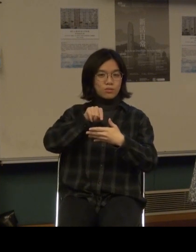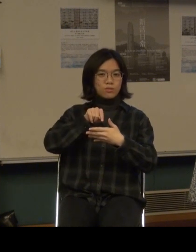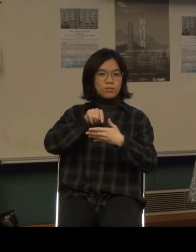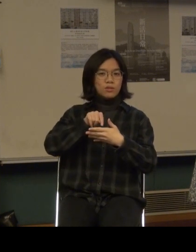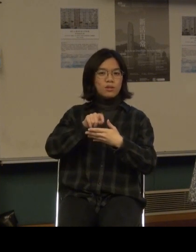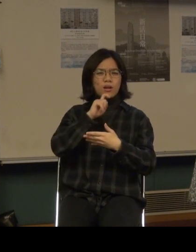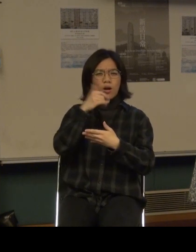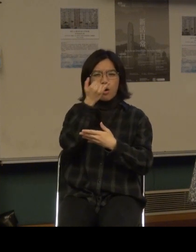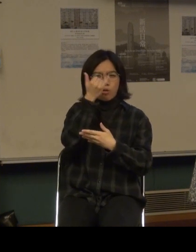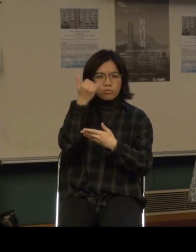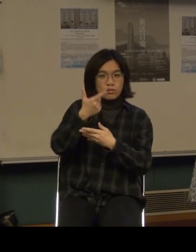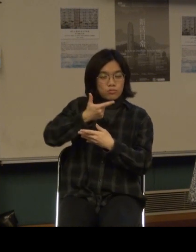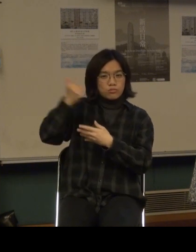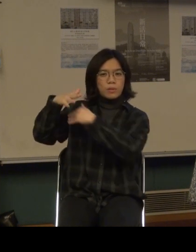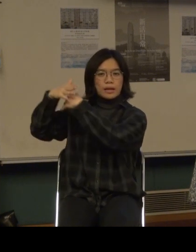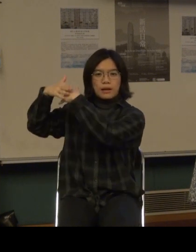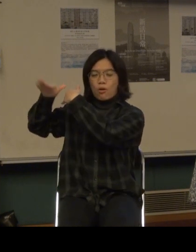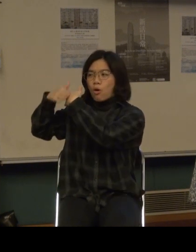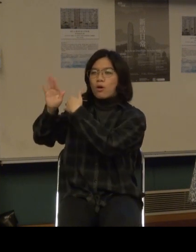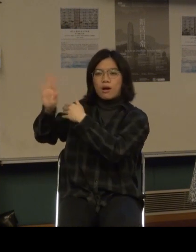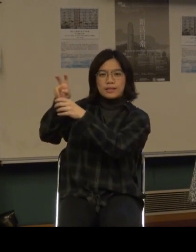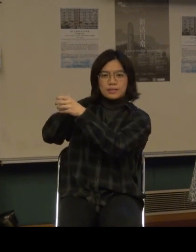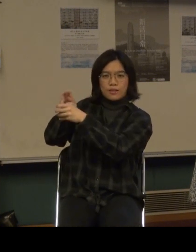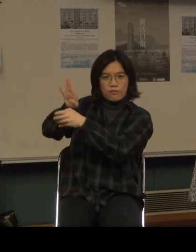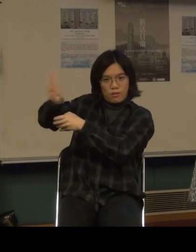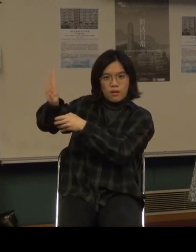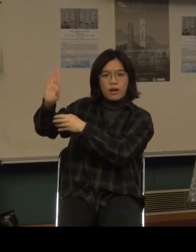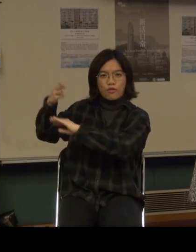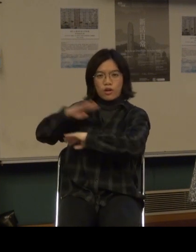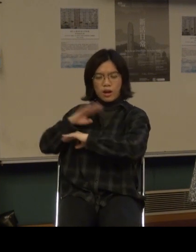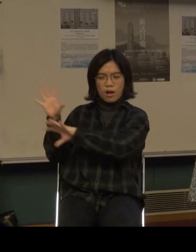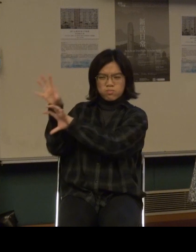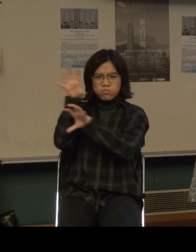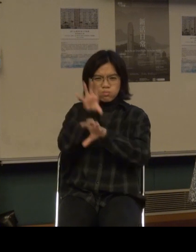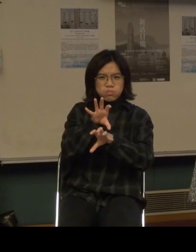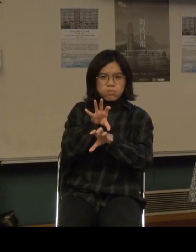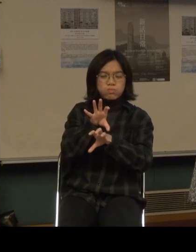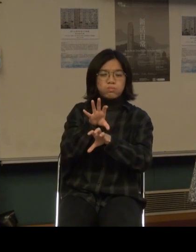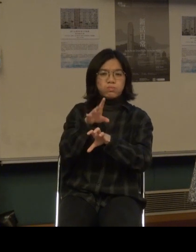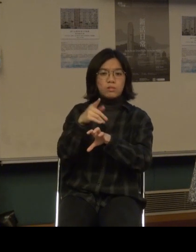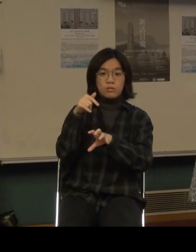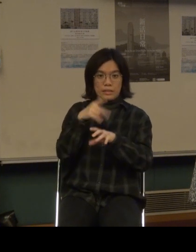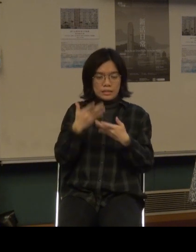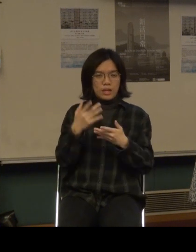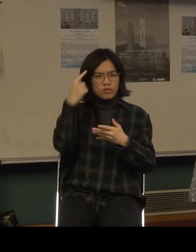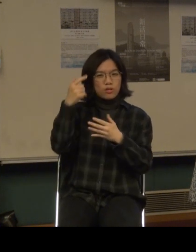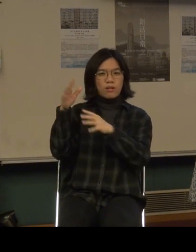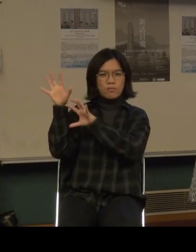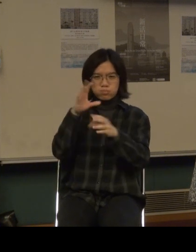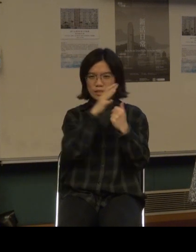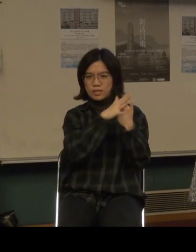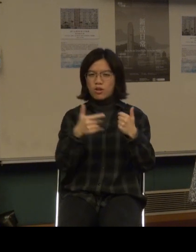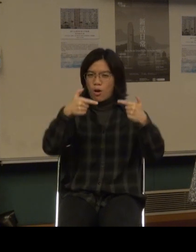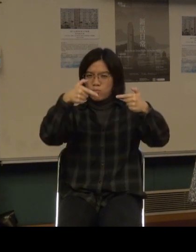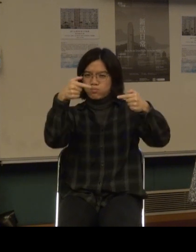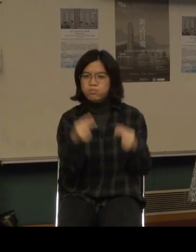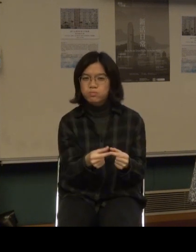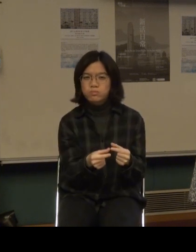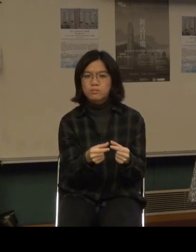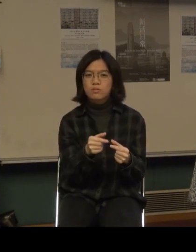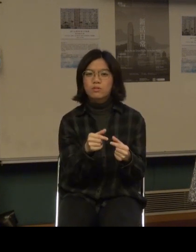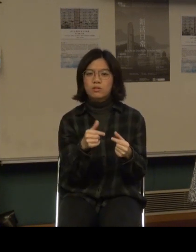會做一啲西式古典嘅建築嘅設計。點樣由呢一個西式古典建築咧脱離呢一個傳統咧，而去